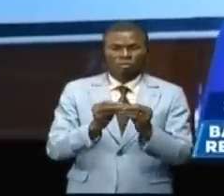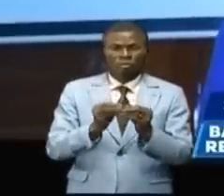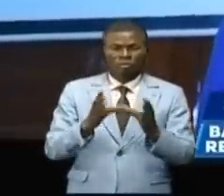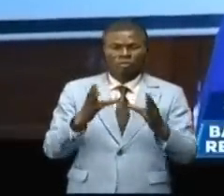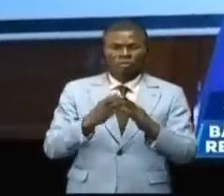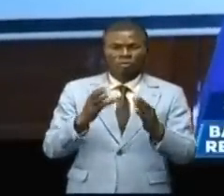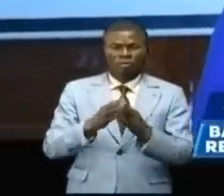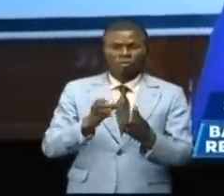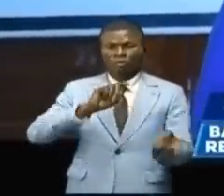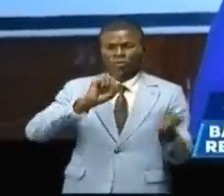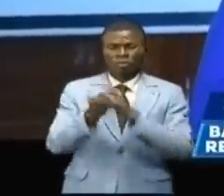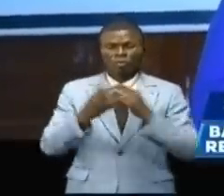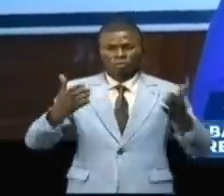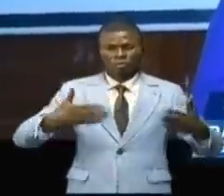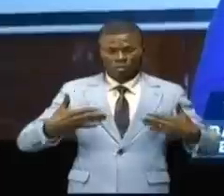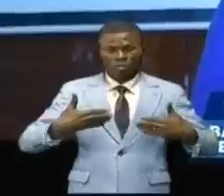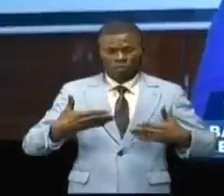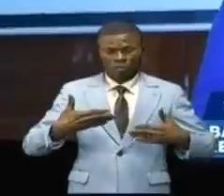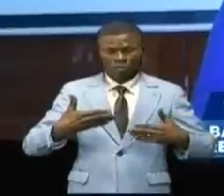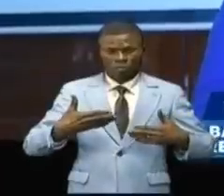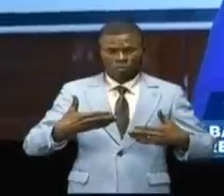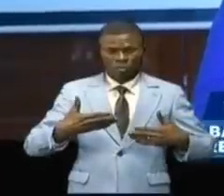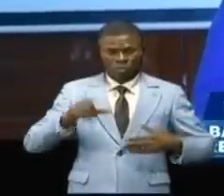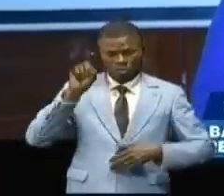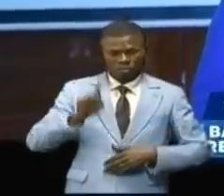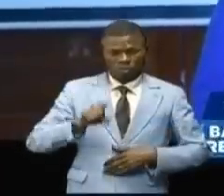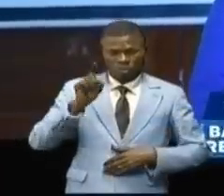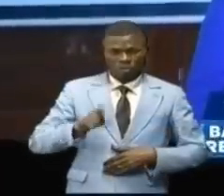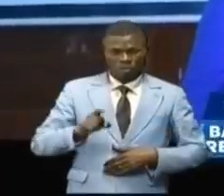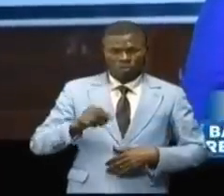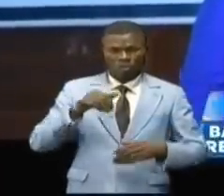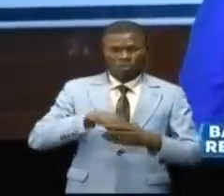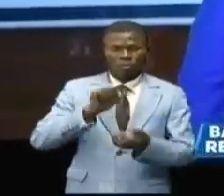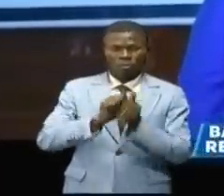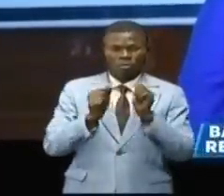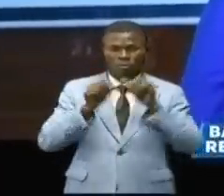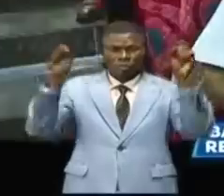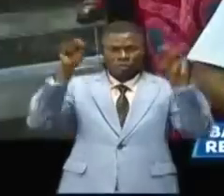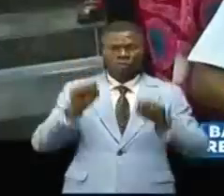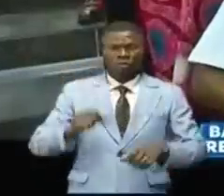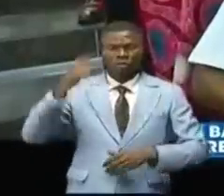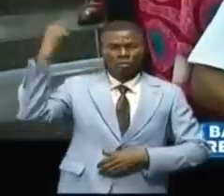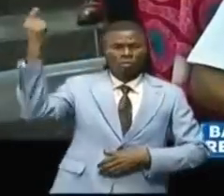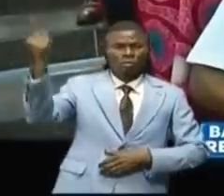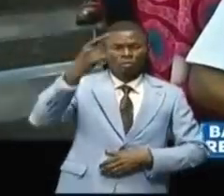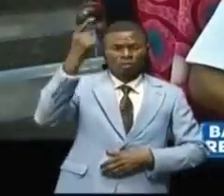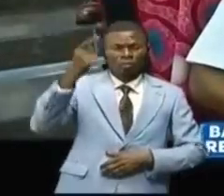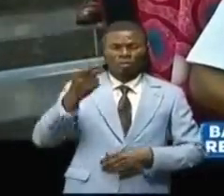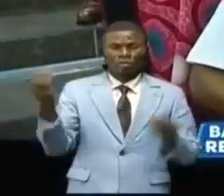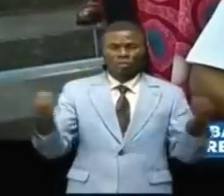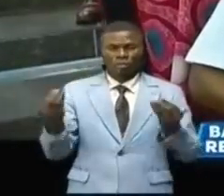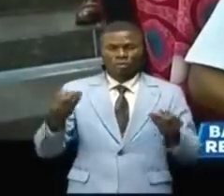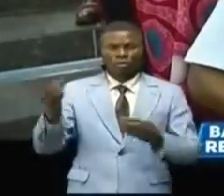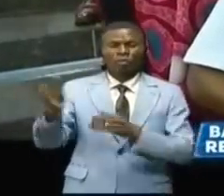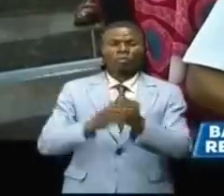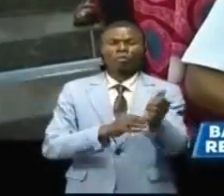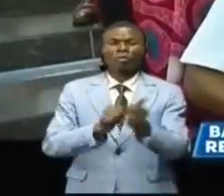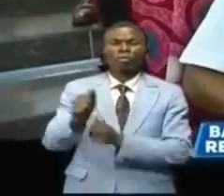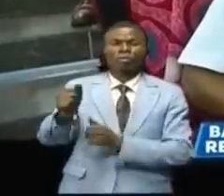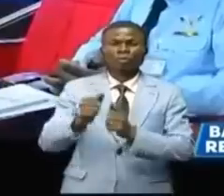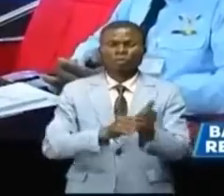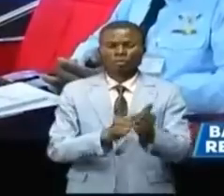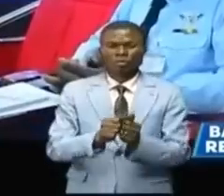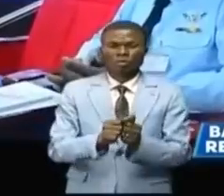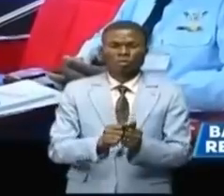prédit le changement qui devrait s'opérer dans l'écosystème mondial suite à la détérioration de la